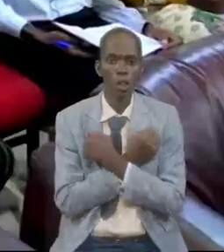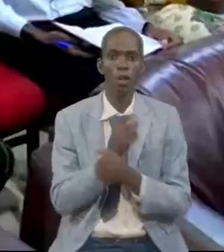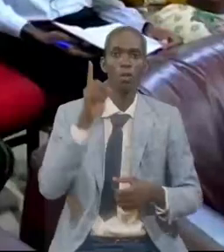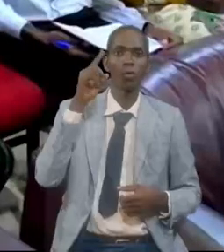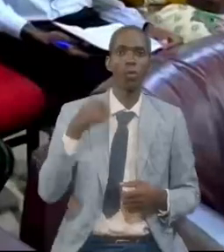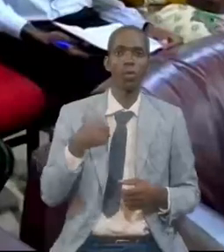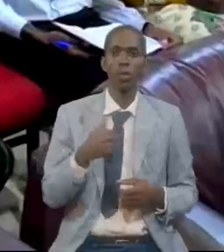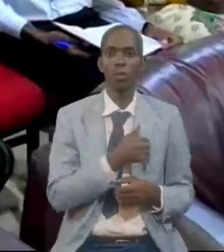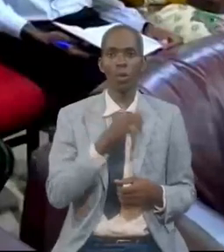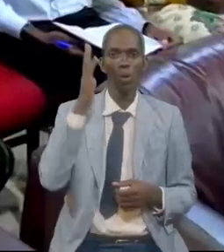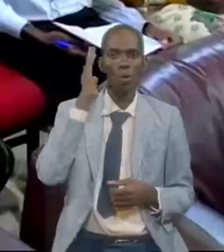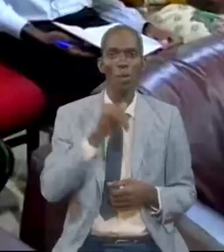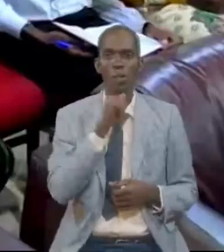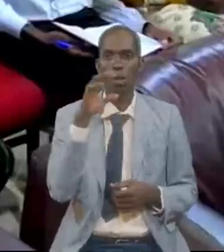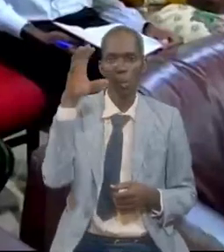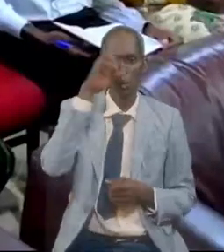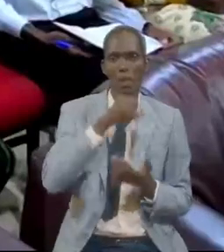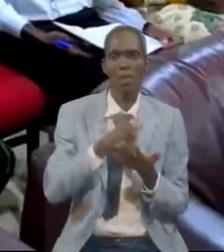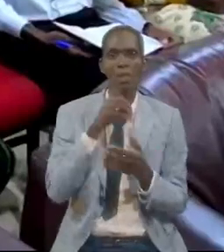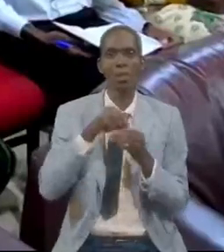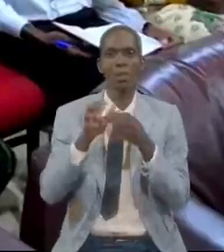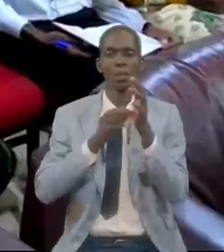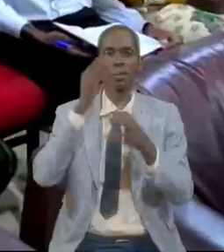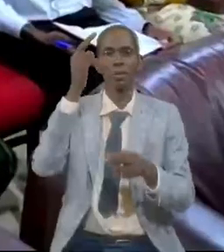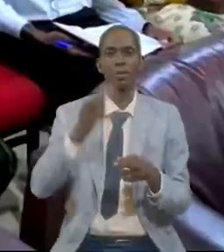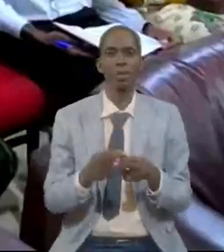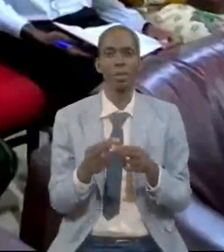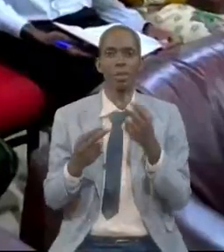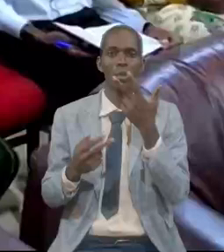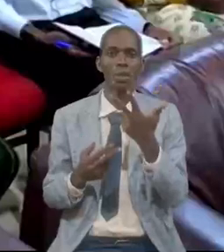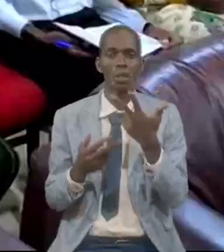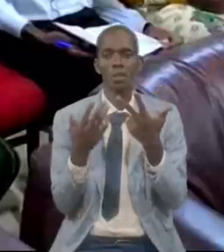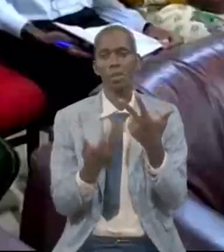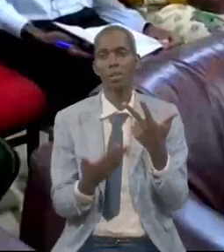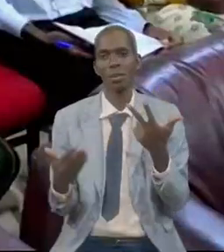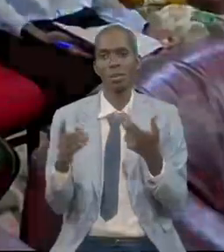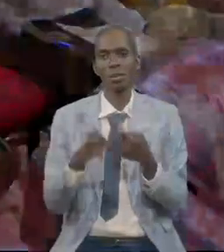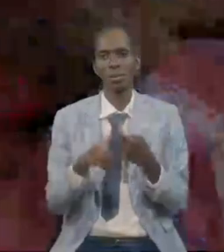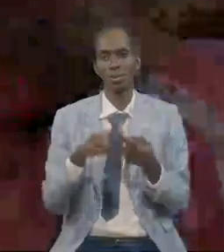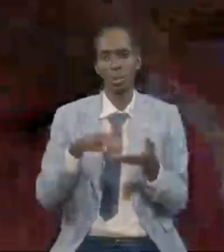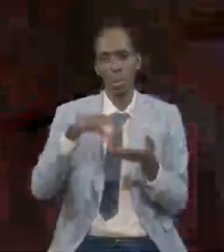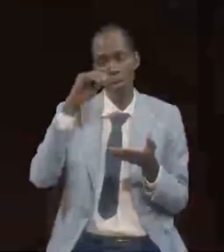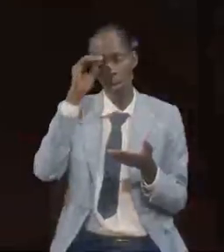nous l'a promise à nous qui l'aimons. Vous n'allez pas rater cela au nom de Jésus. Nous allons voir